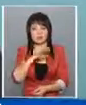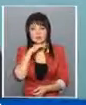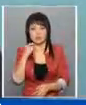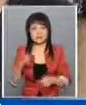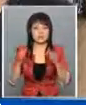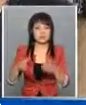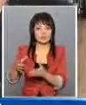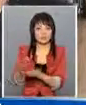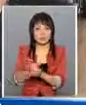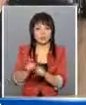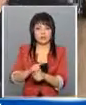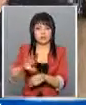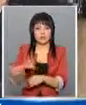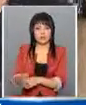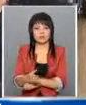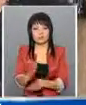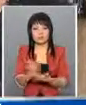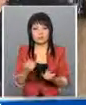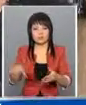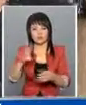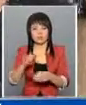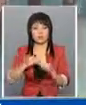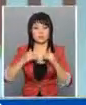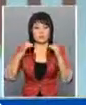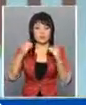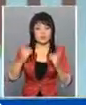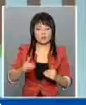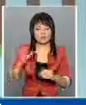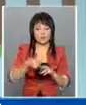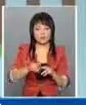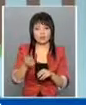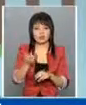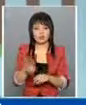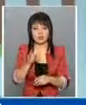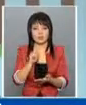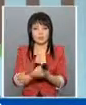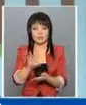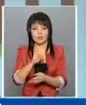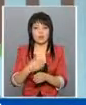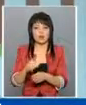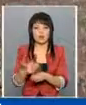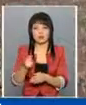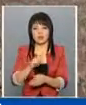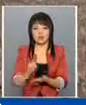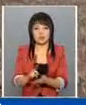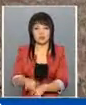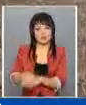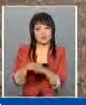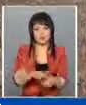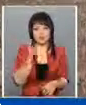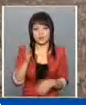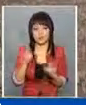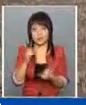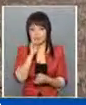шаруаларға мемлекет ұзақ мерзімге төмен пайызбен несие береді. Құс фабрикасы немесе өзге де өндіріс орнын ашқан кәсіпкерге жаңа нысан бір жыл